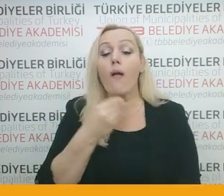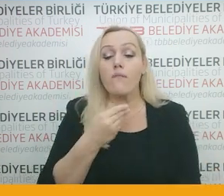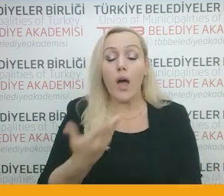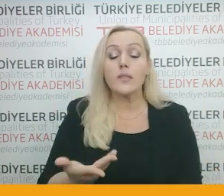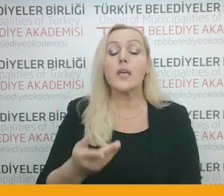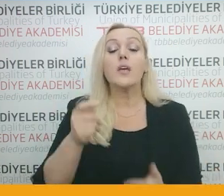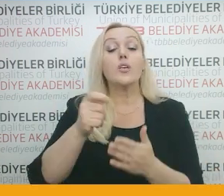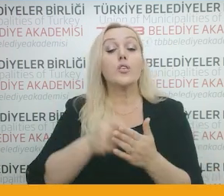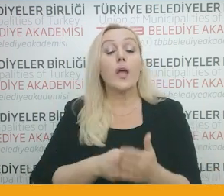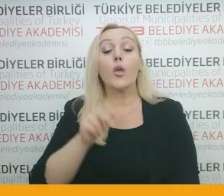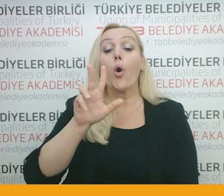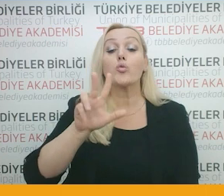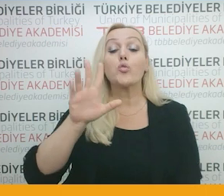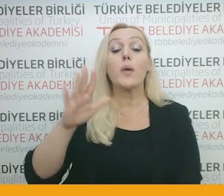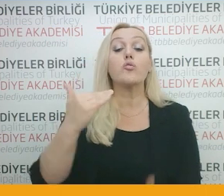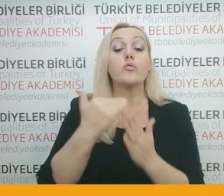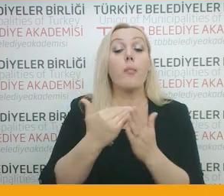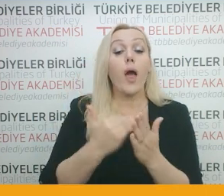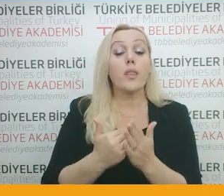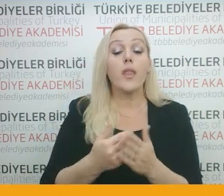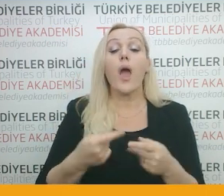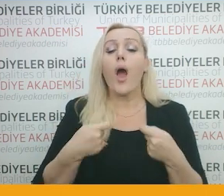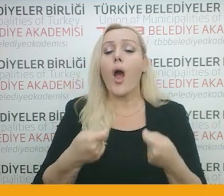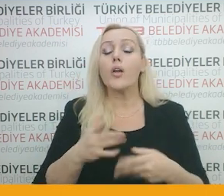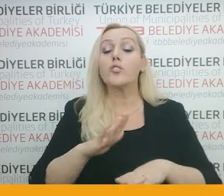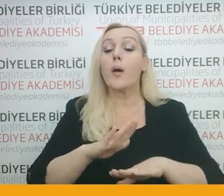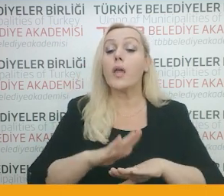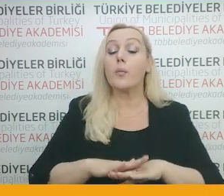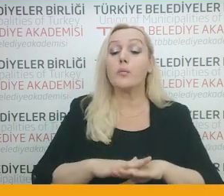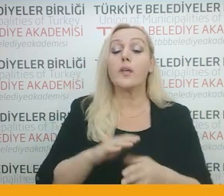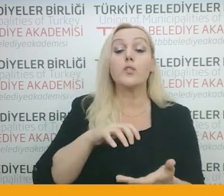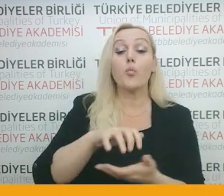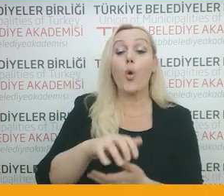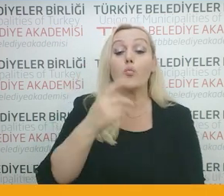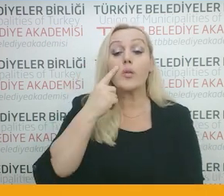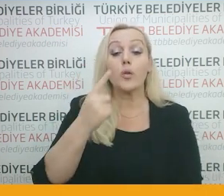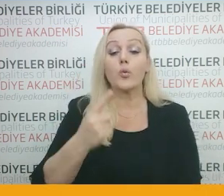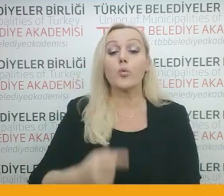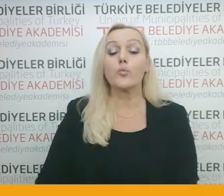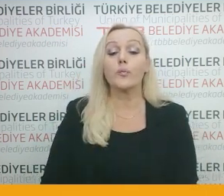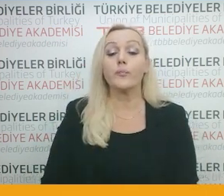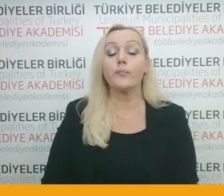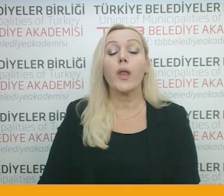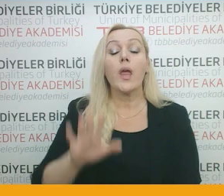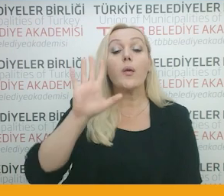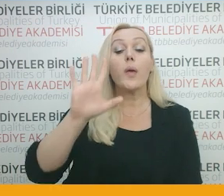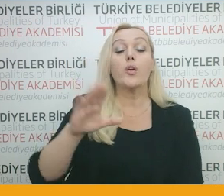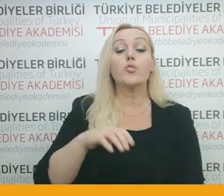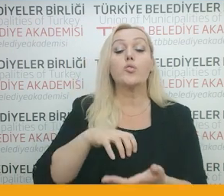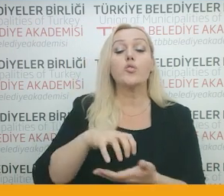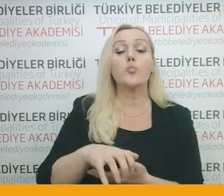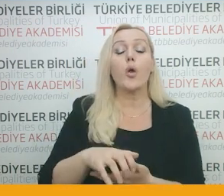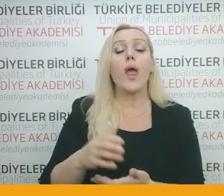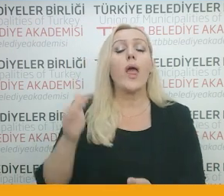işlemleri 35. madde. Bu da harcama yapılması bölümünde karşımıza çıkıyor. Beşinci bölüm